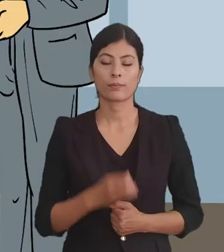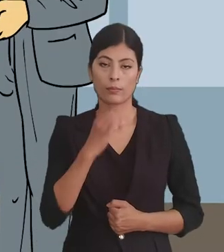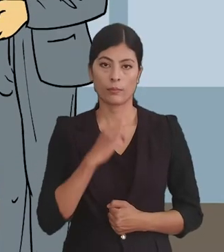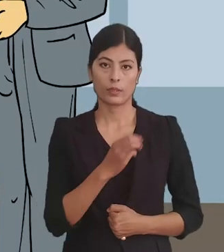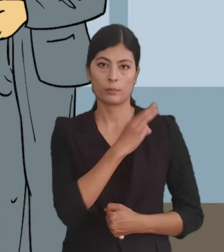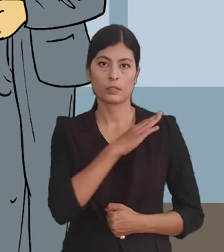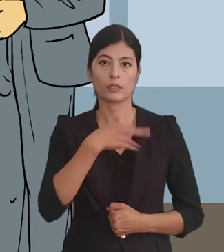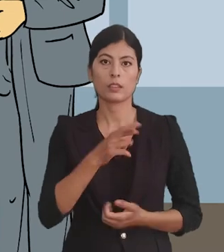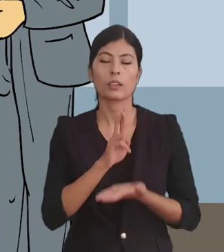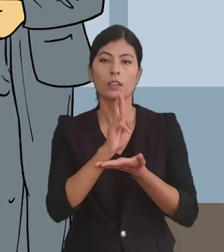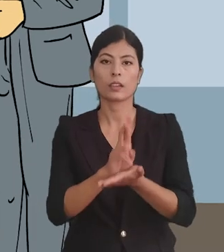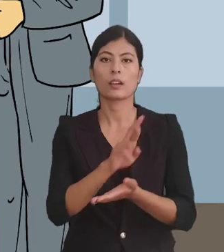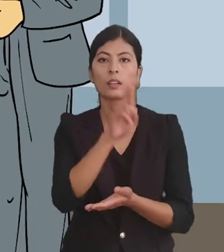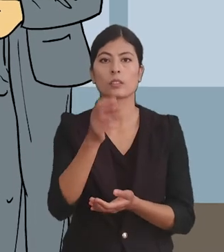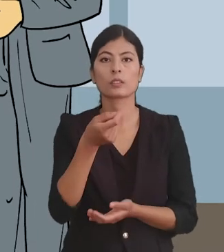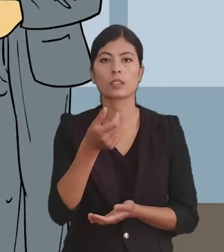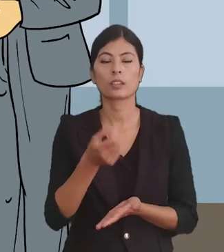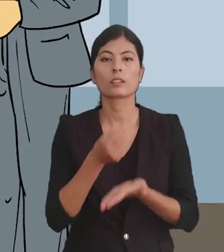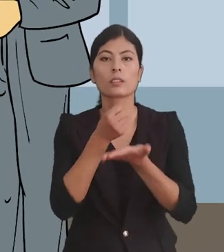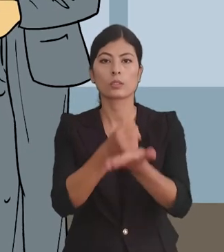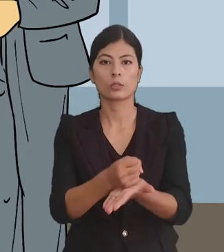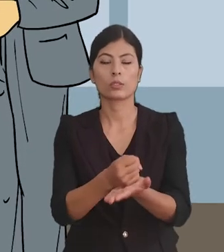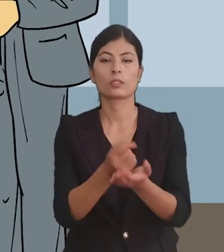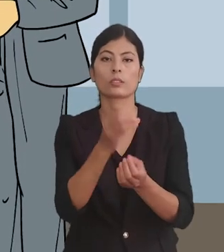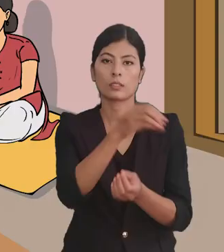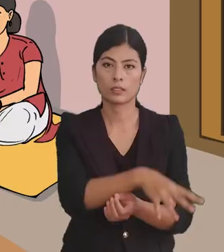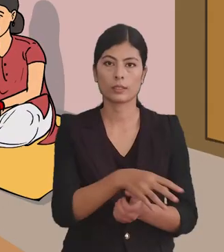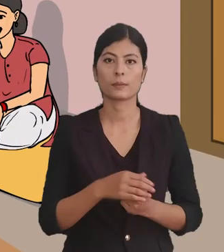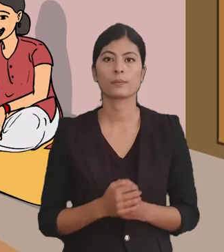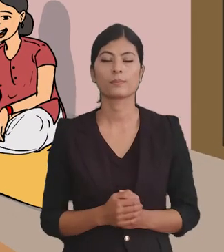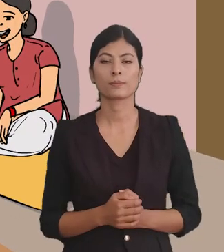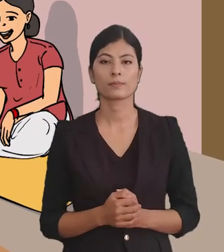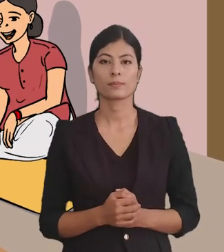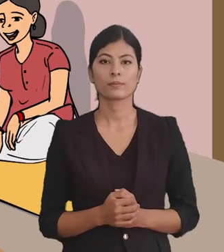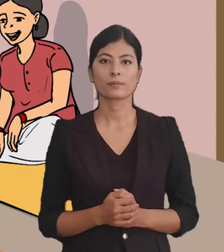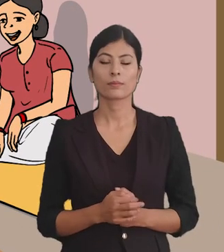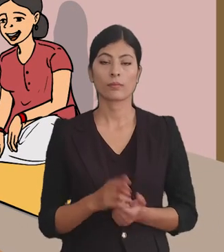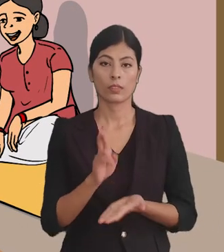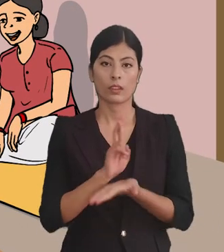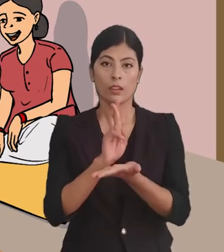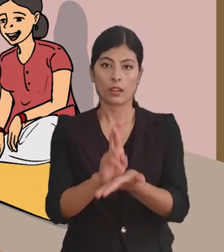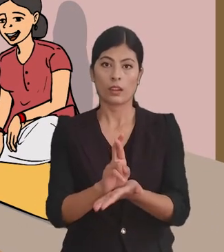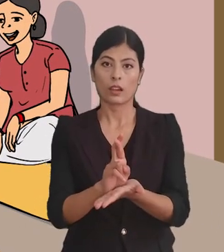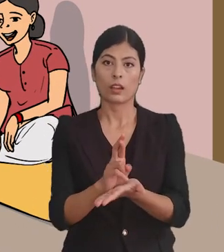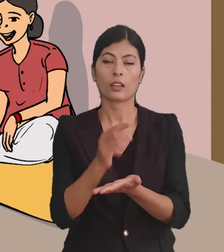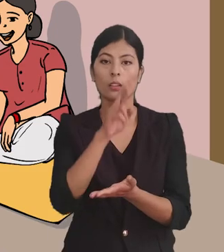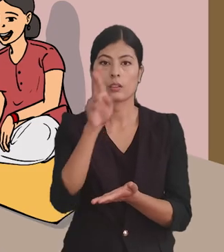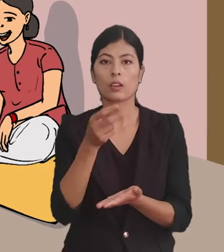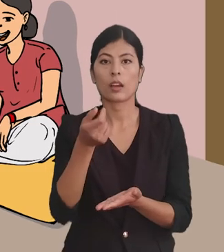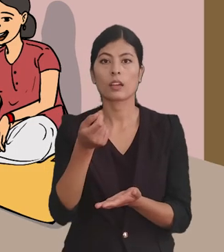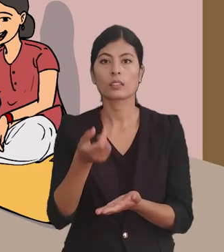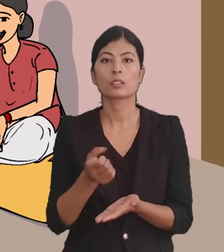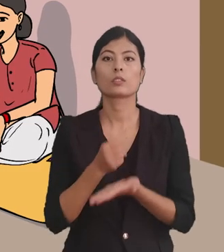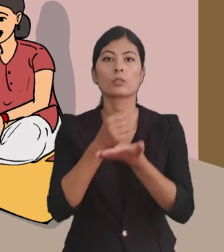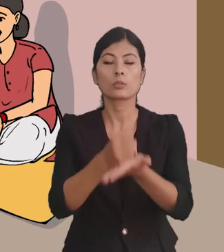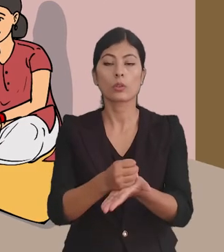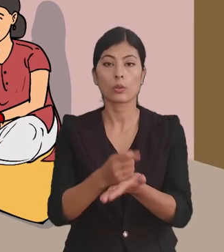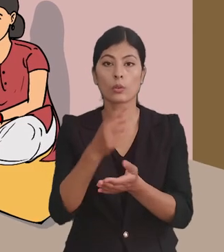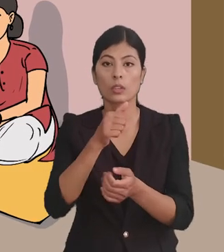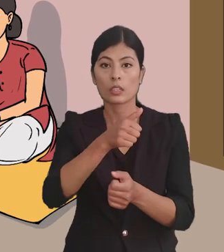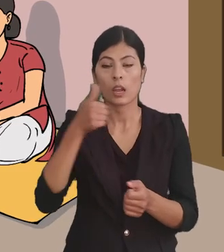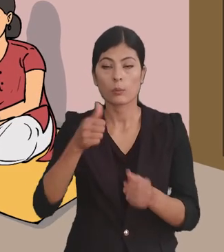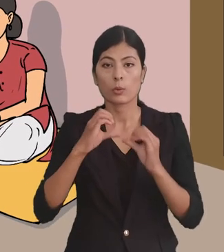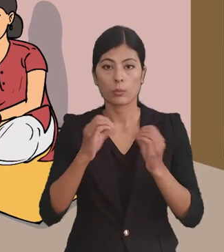पीडितलाई राहत तथा आर्थिक सहयोग उपलब्ध गराउने, राहत तथा आर्थिक सहयोगको सदुपयोग भए नभएको